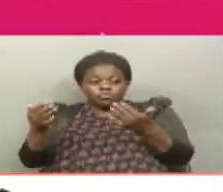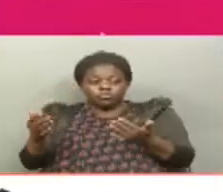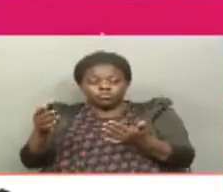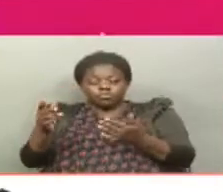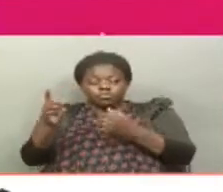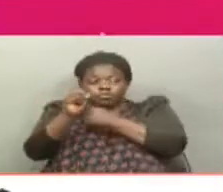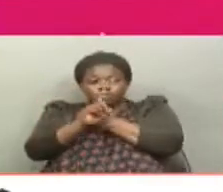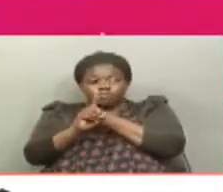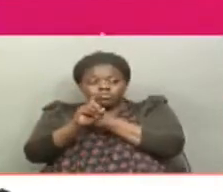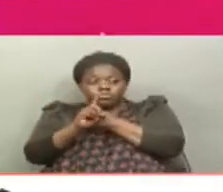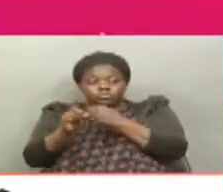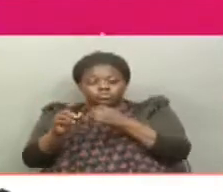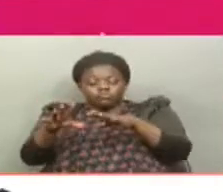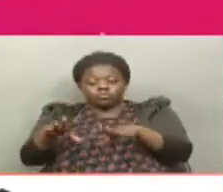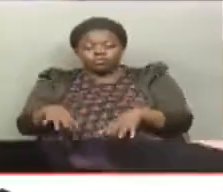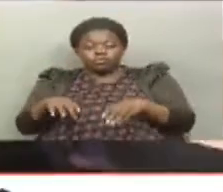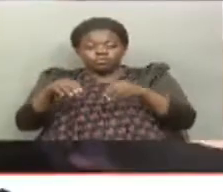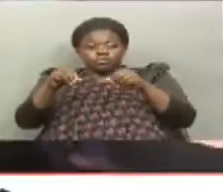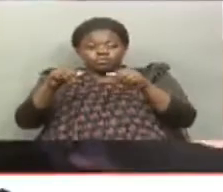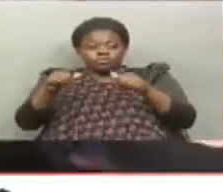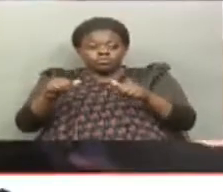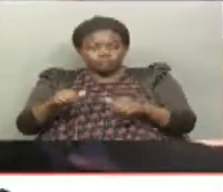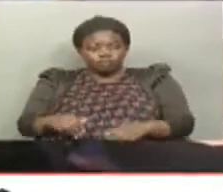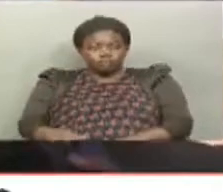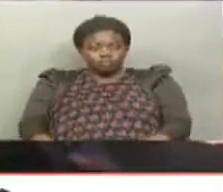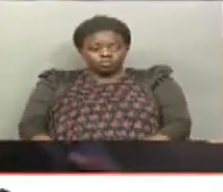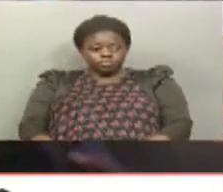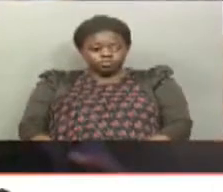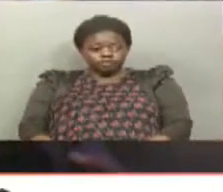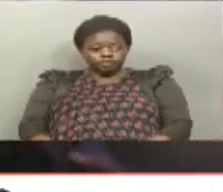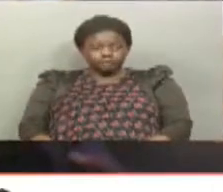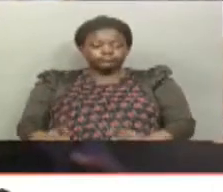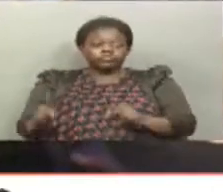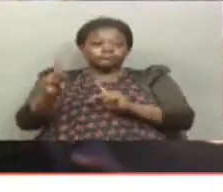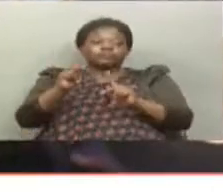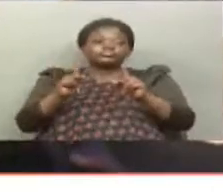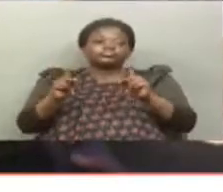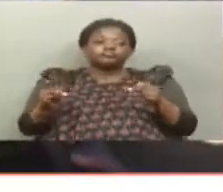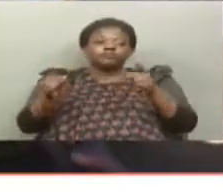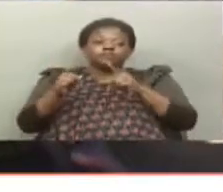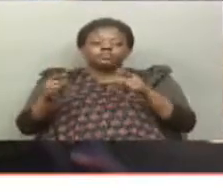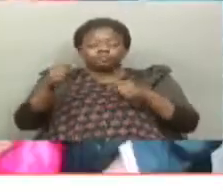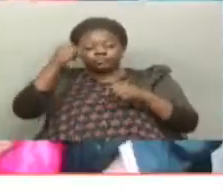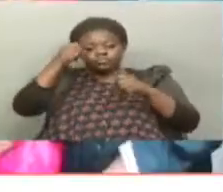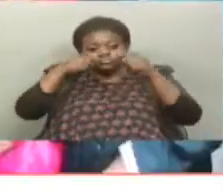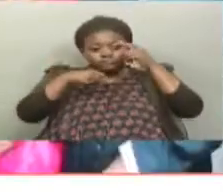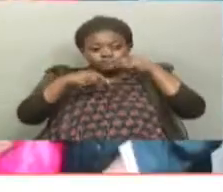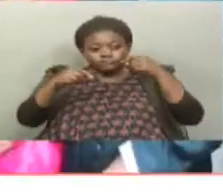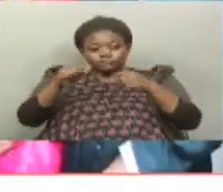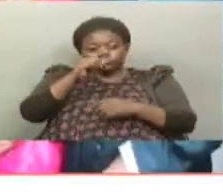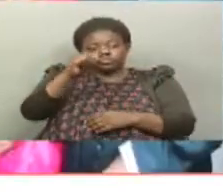Lugusulu mu disitulikiti y'e Ssembabule. Abantu musasa lye mawagola batandise okukungubagira omukadde Angelina